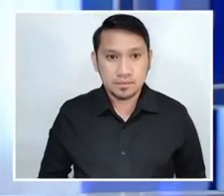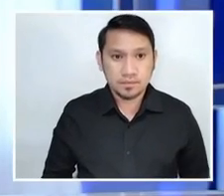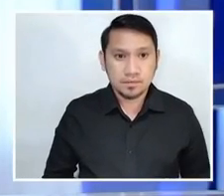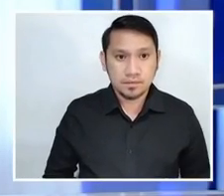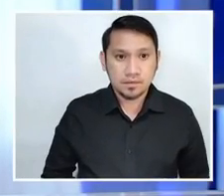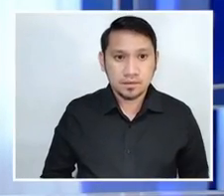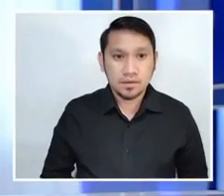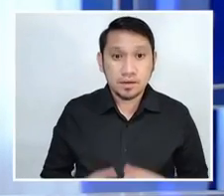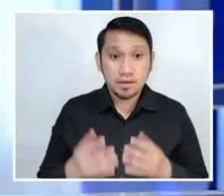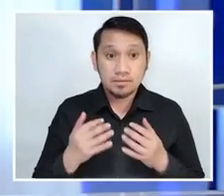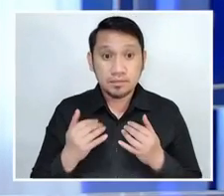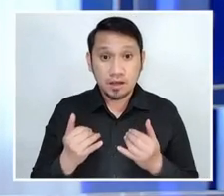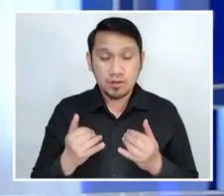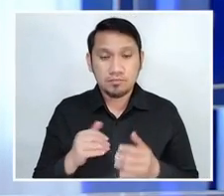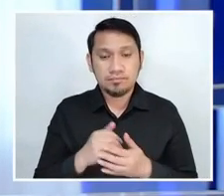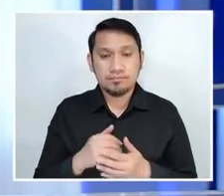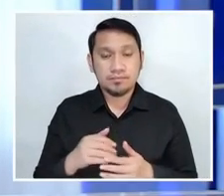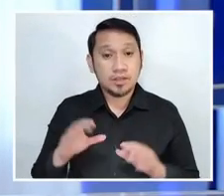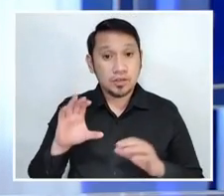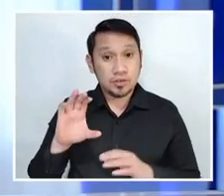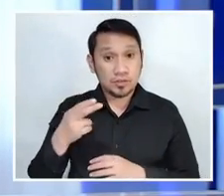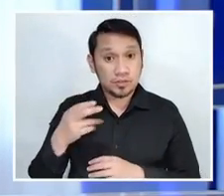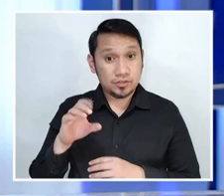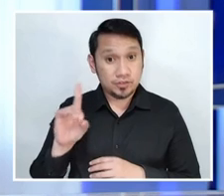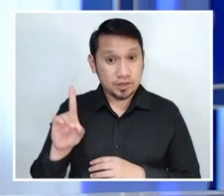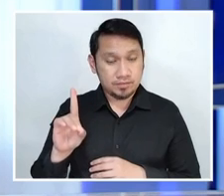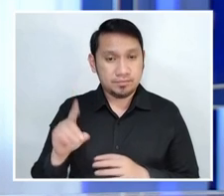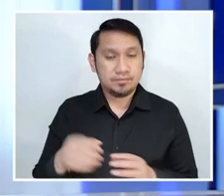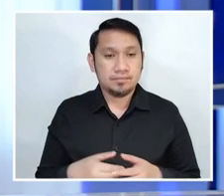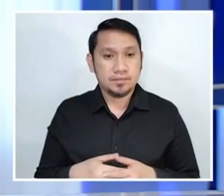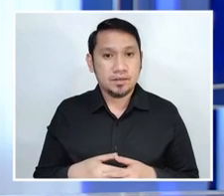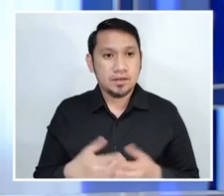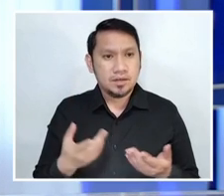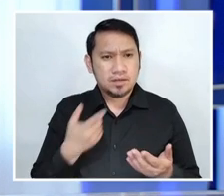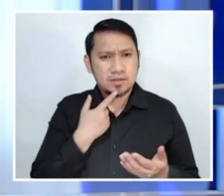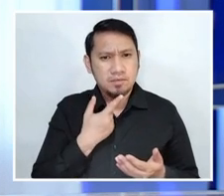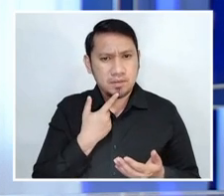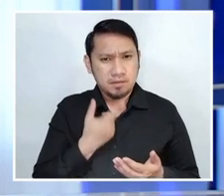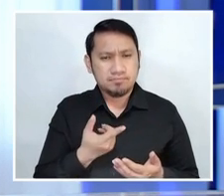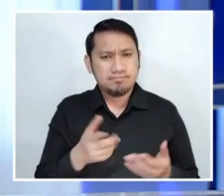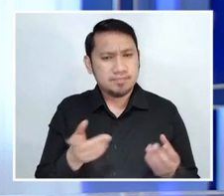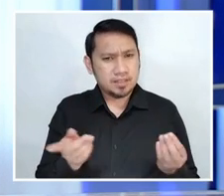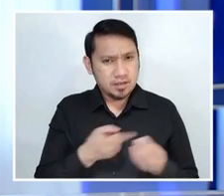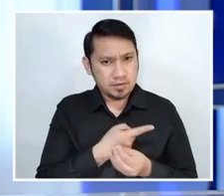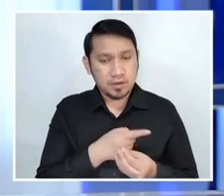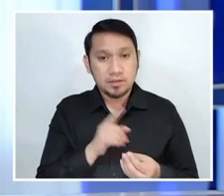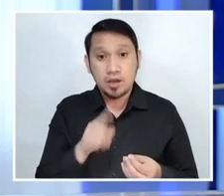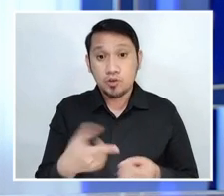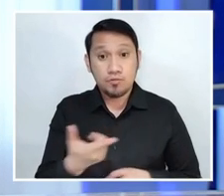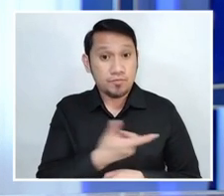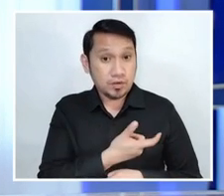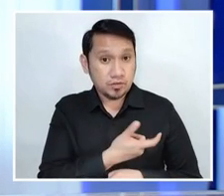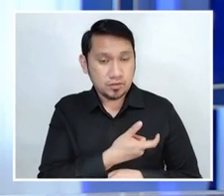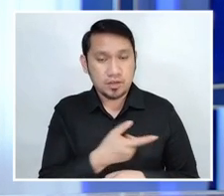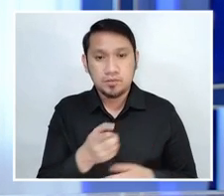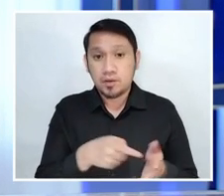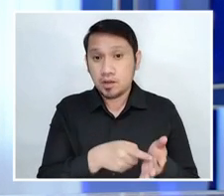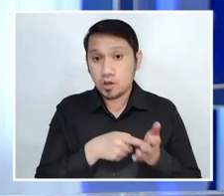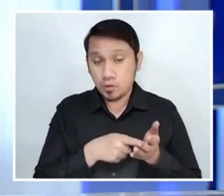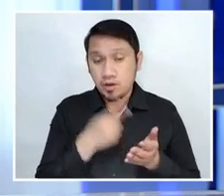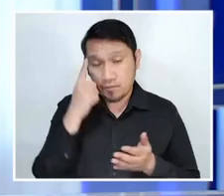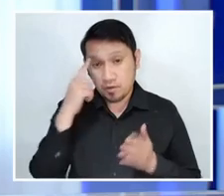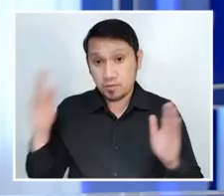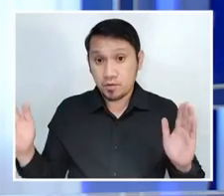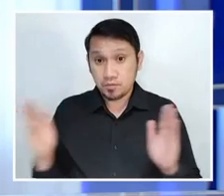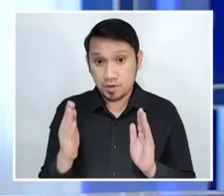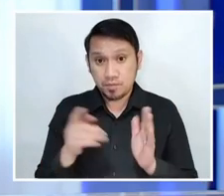Inalis na po ng Commission on Higher Education o CHED ang COVID-19 vaccination bilang requirement para sa in-person classes sa mga universidad